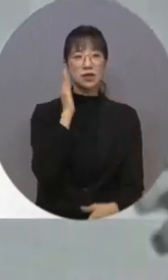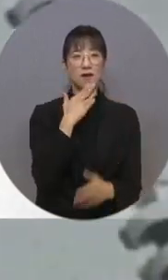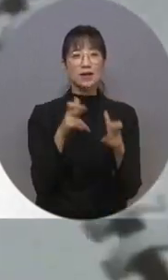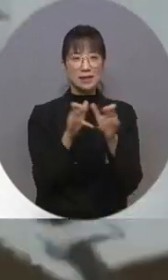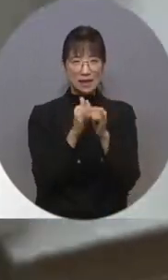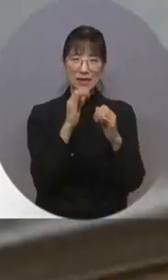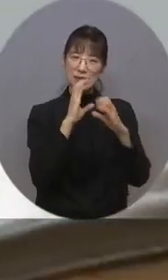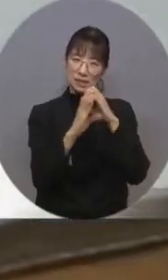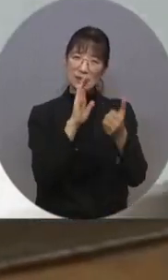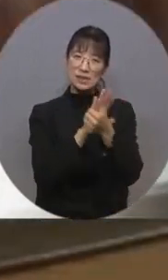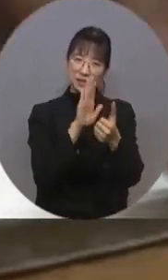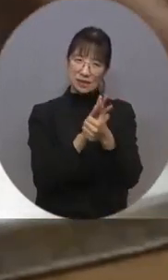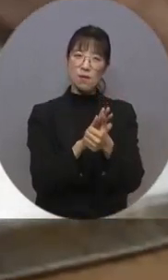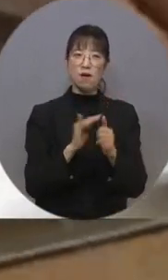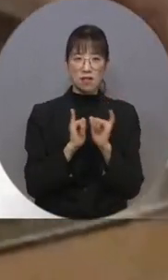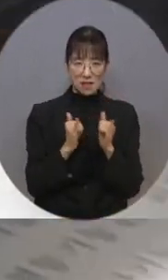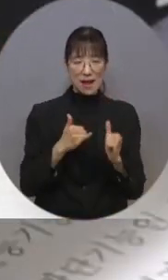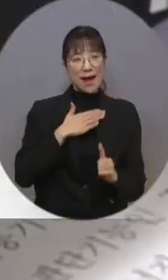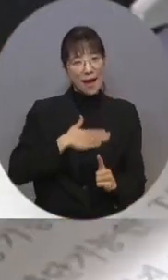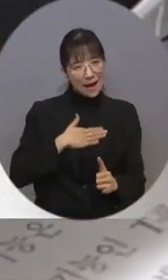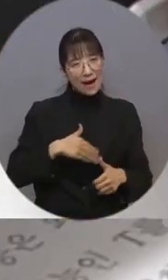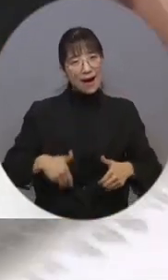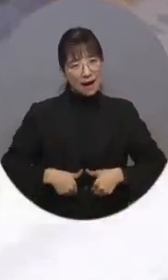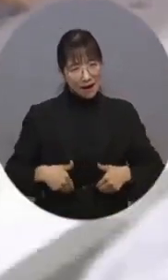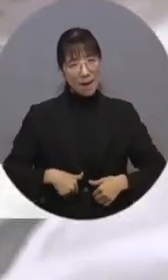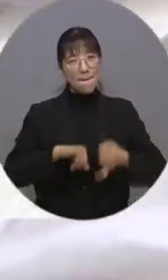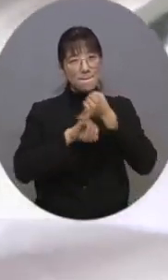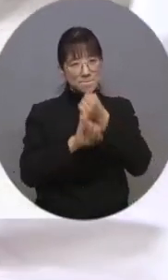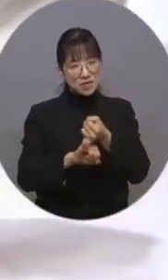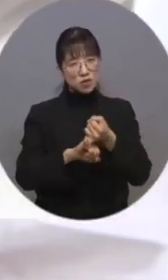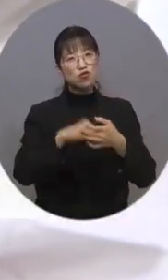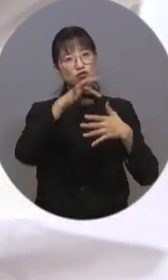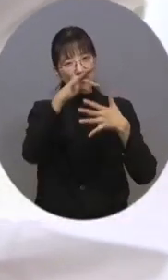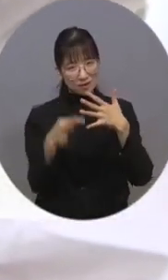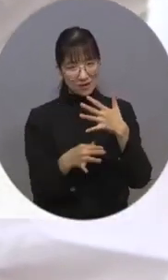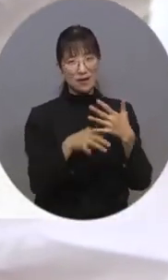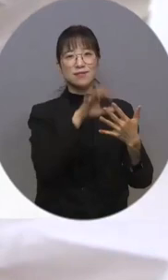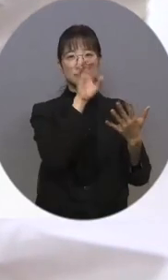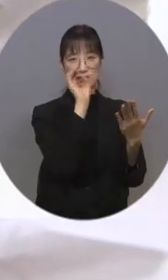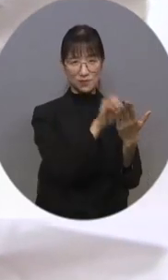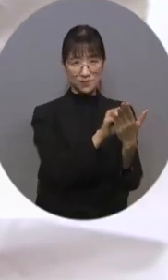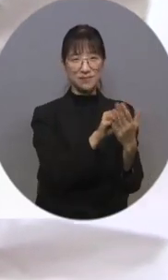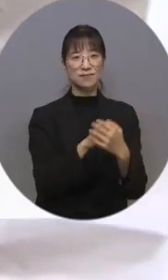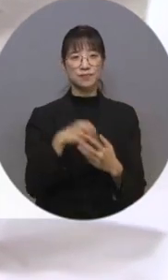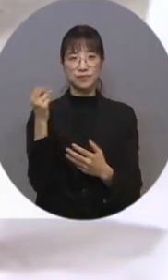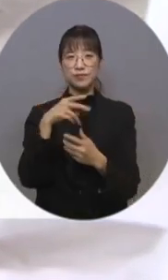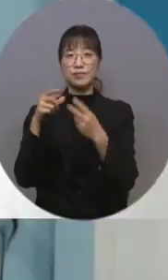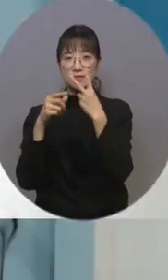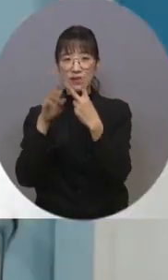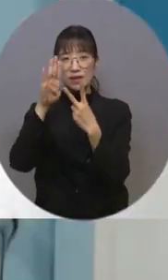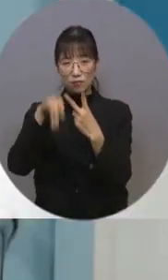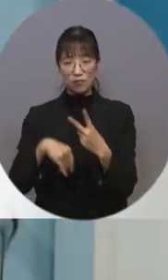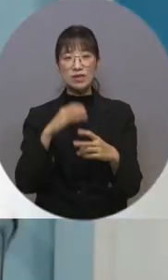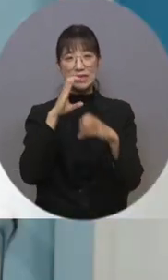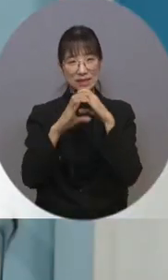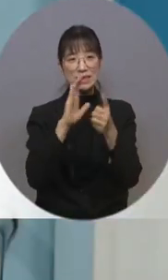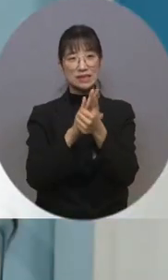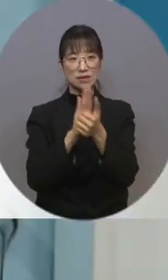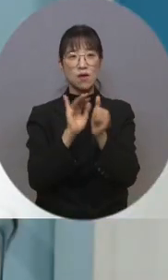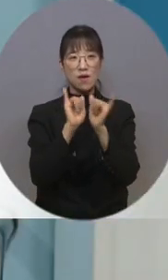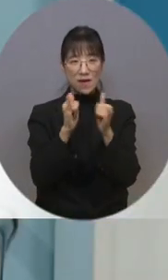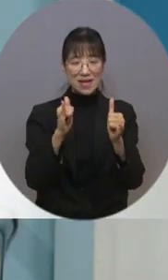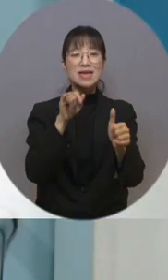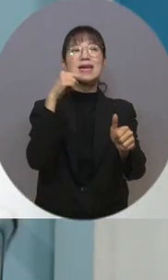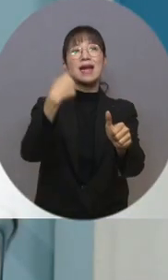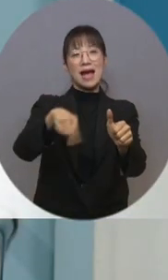시청각장애인의 의사소통 지원인이 알아야 할 필수 사항을 정리했습니다. 2부는 의사소통 지원인을 지도하는 강사를